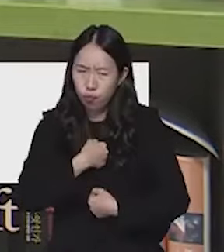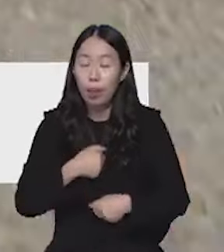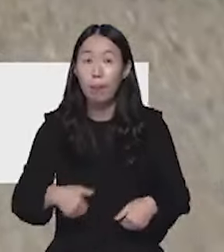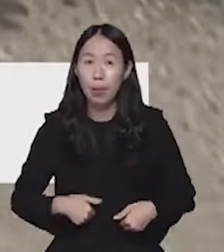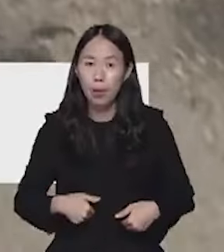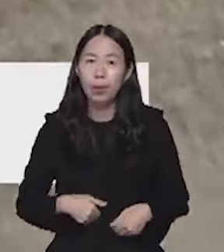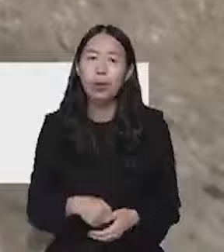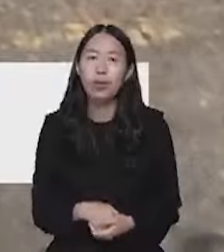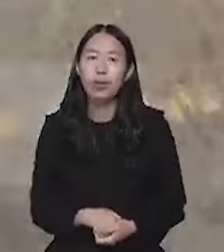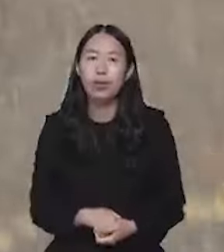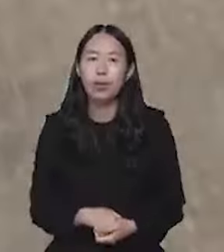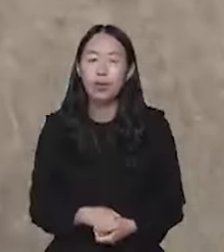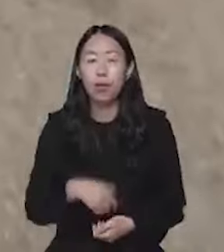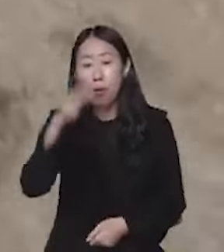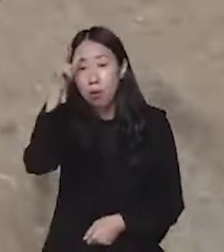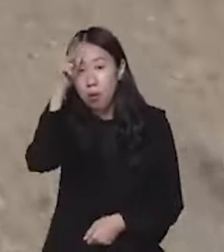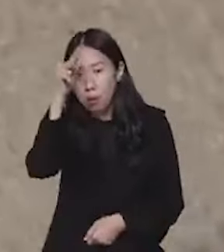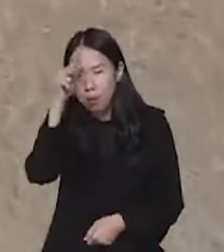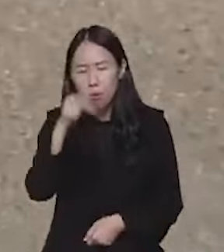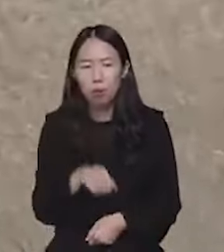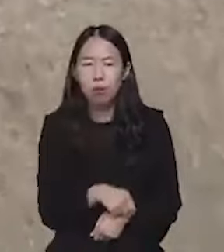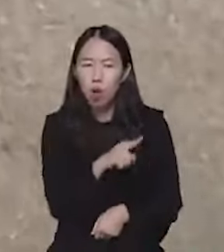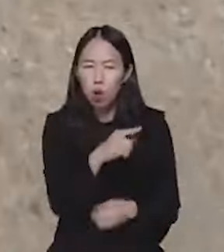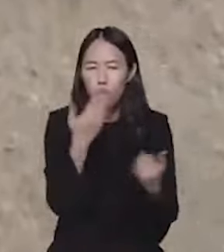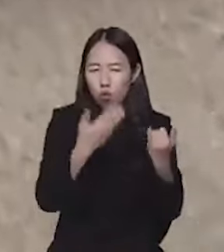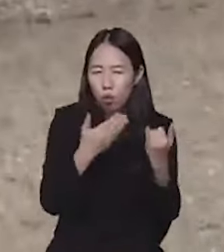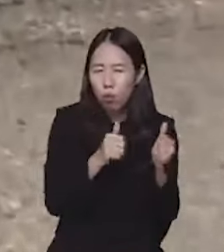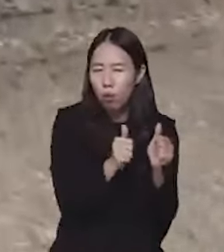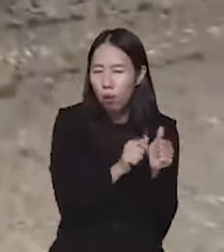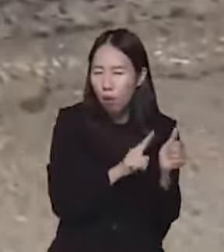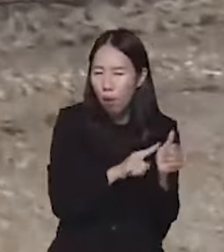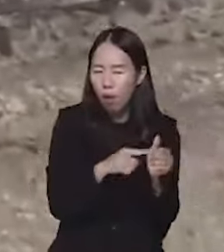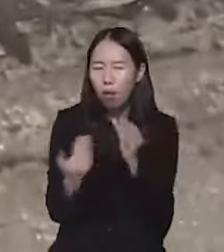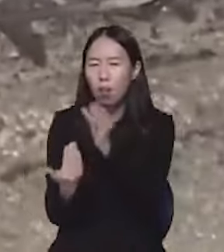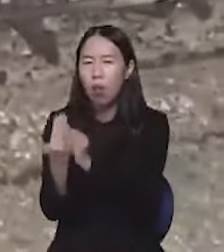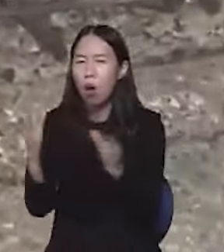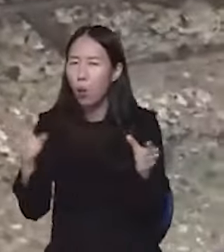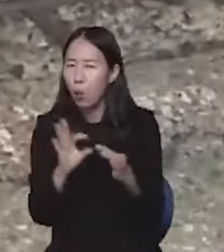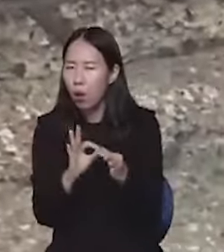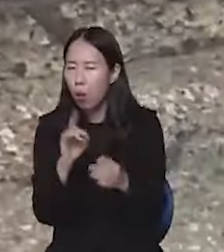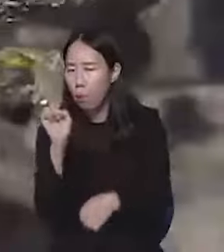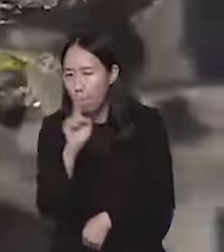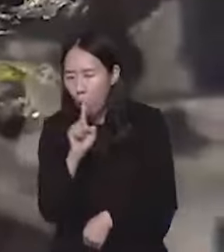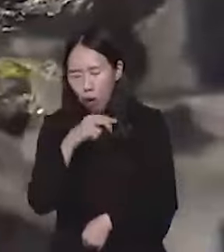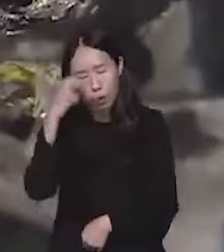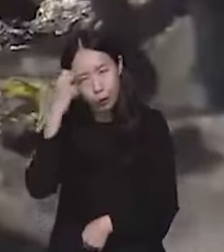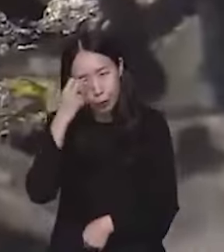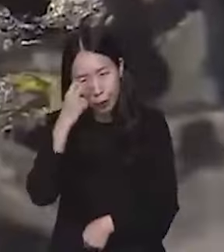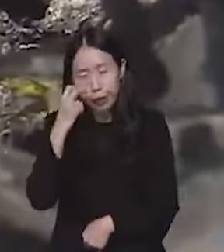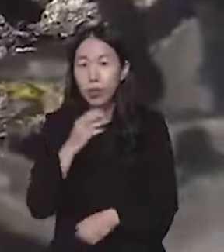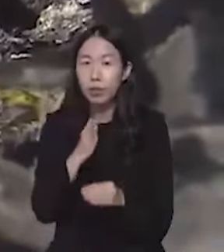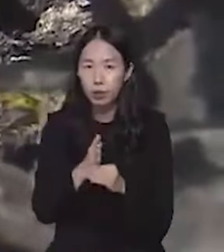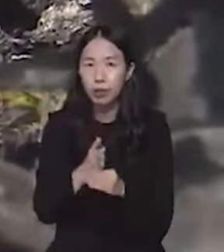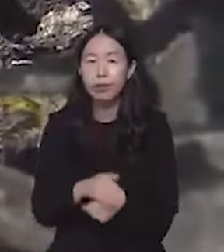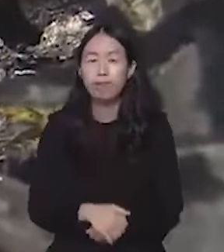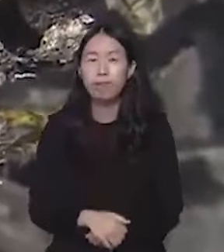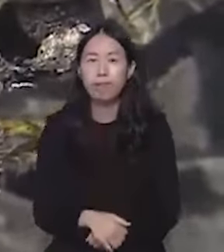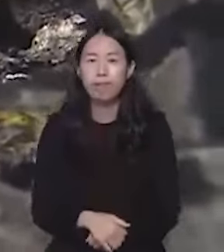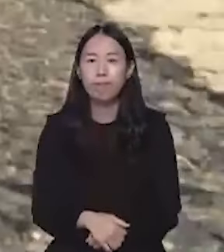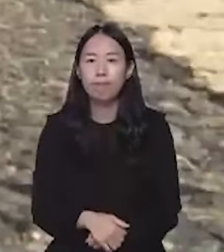된다는 거죠. 경찰은 담양오리 등 유튜버들이 사고와 관련성이 있는지 등 정확한 사고 경위를 조사하고